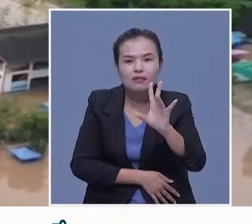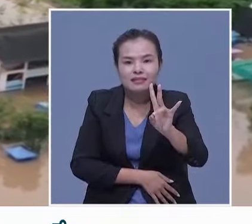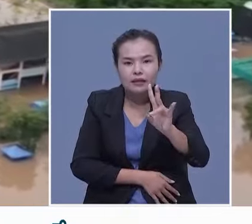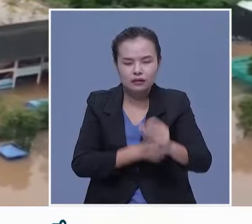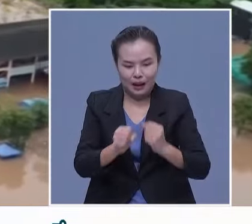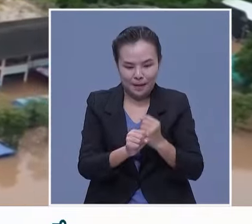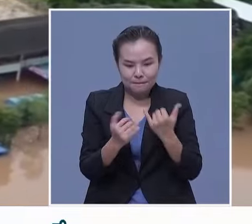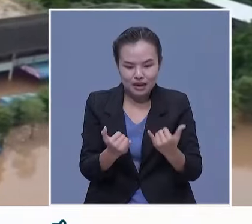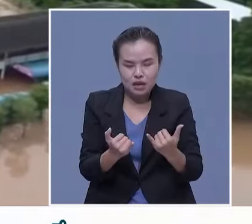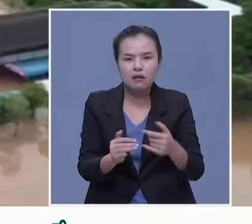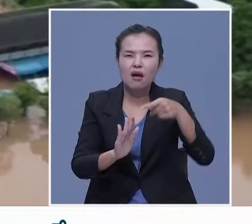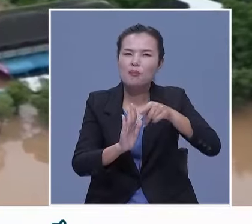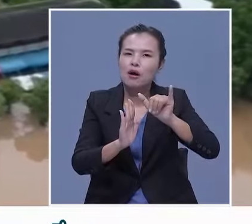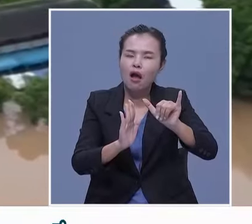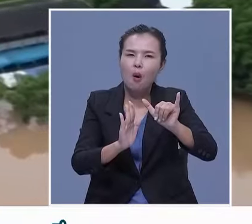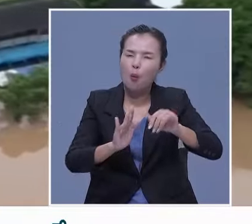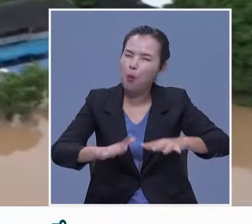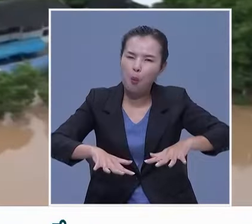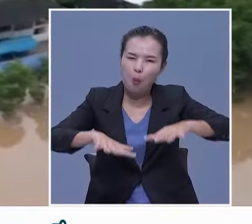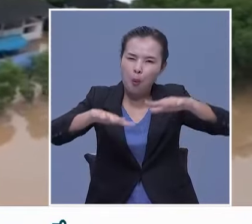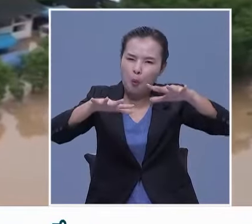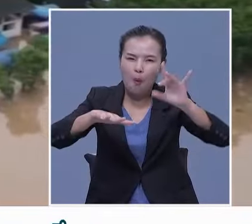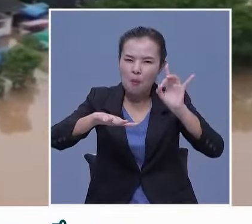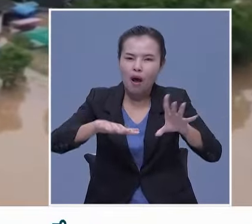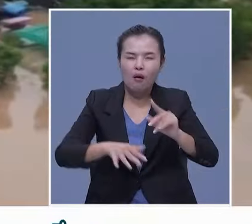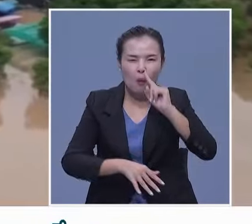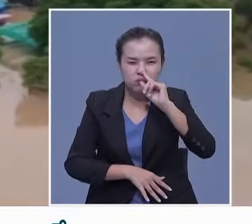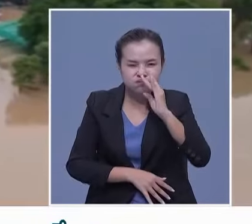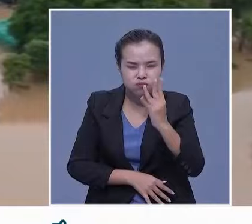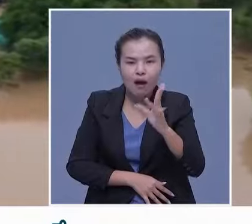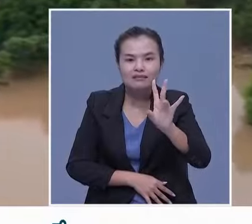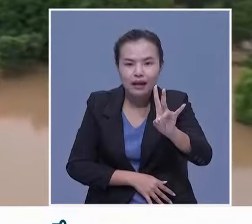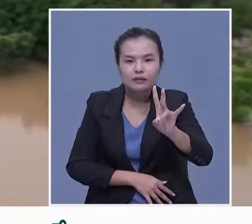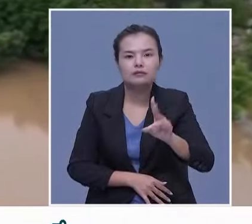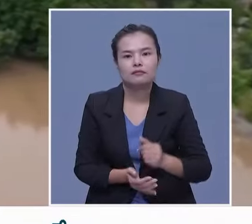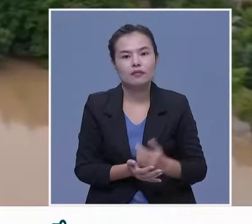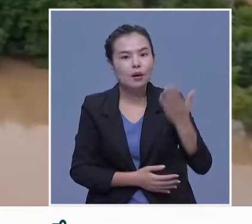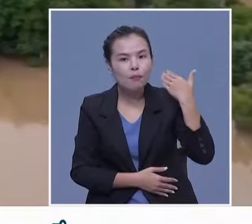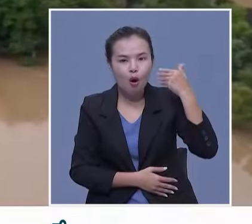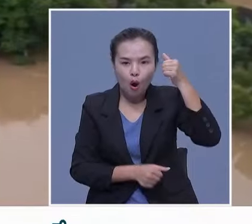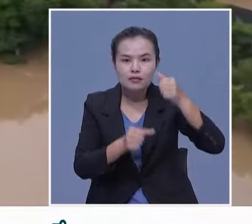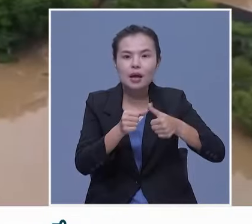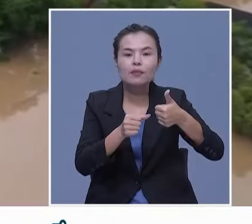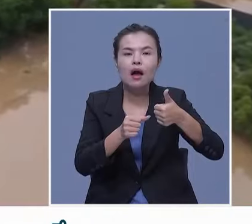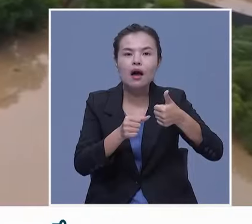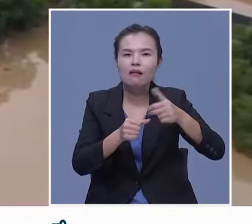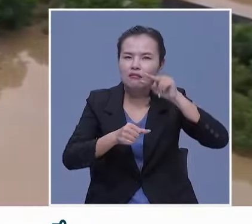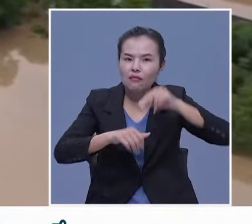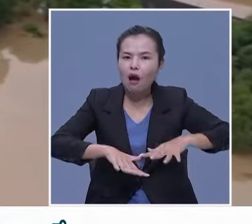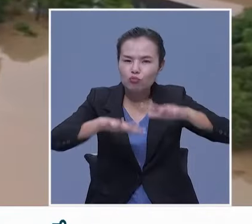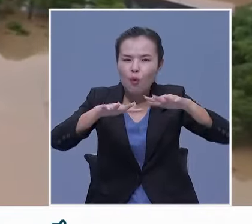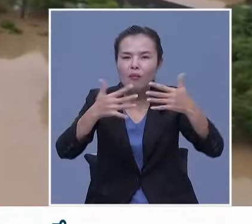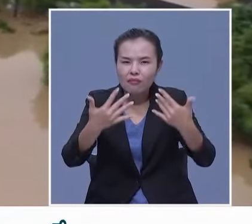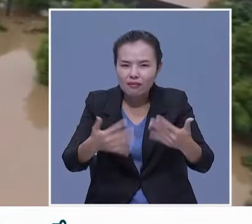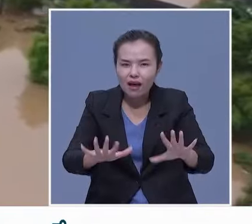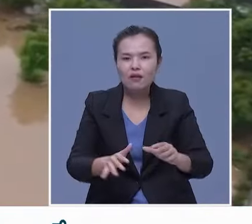นี้ค่ะพะเยาก็ยังคงหนักอยู่นะคะเนี่ยโอหรอบที่ 7แล้วนะสำหรับปีนี้นะแล้วก็ก่อนหน้านี้ถ้าจำได้เนี่ยเคยเกิดน้ำท่วมแล้วรอบนึง